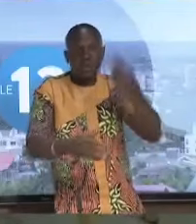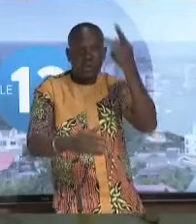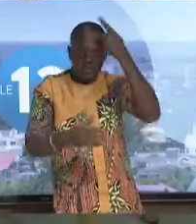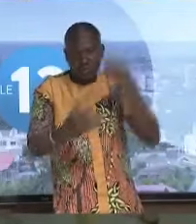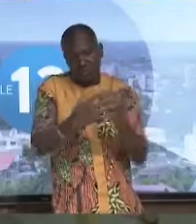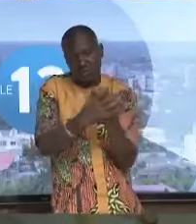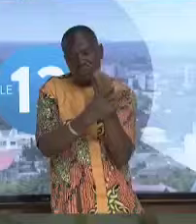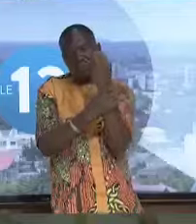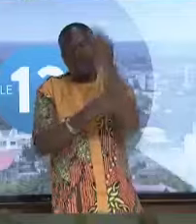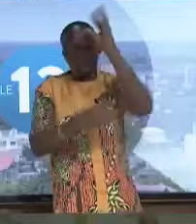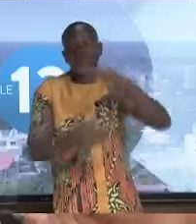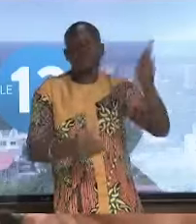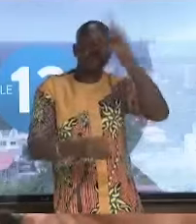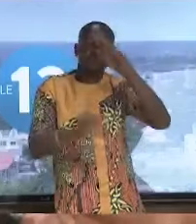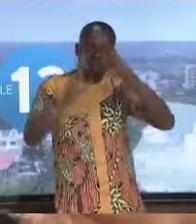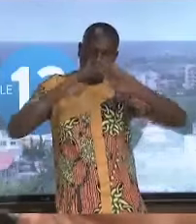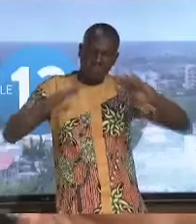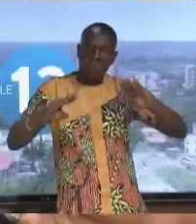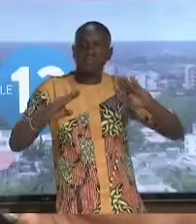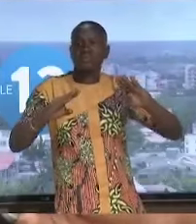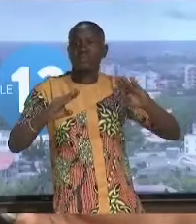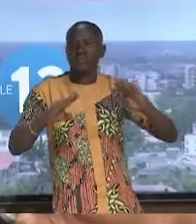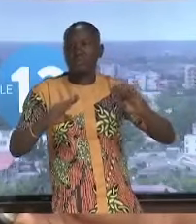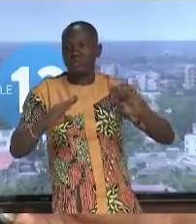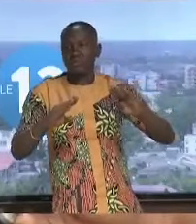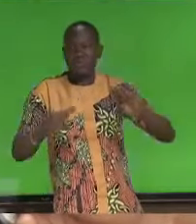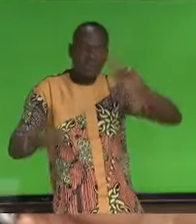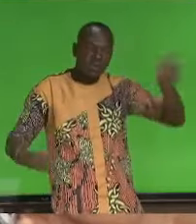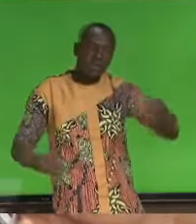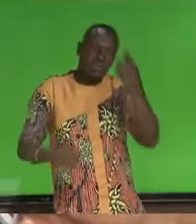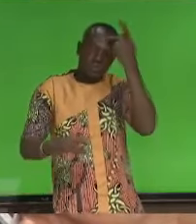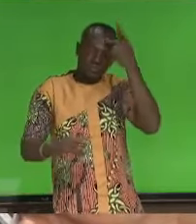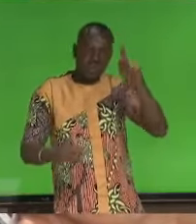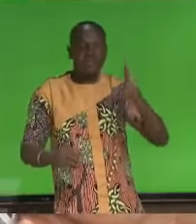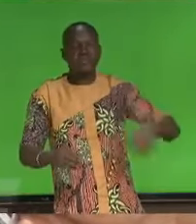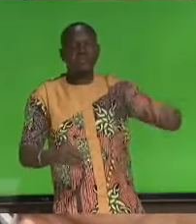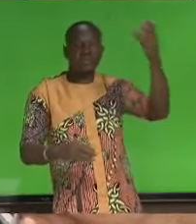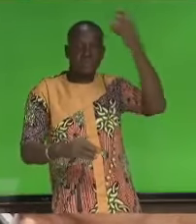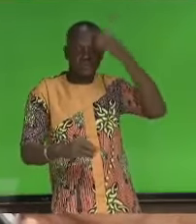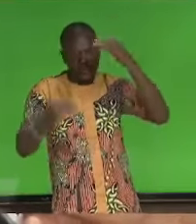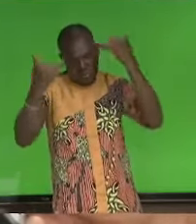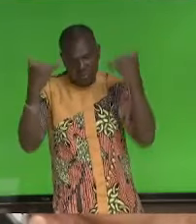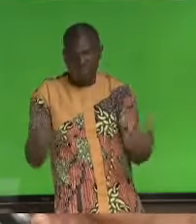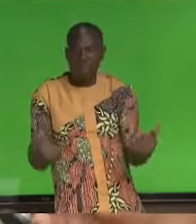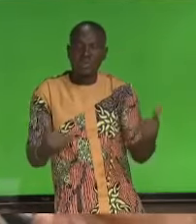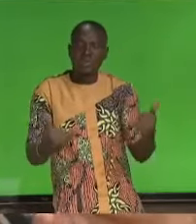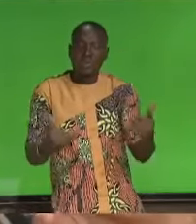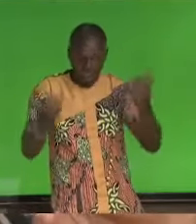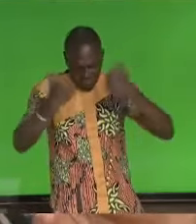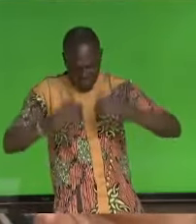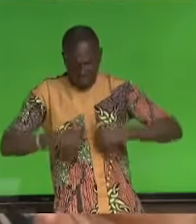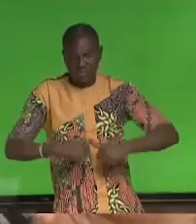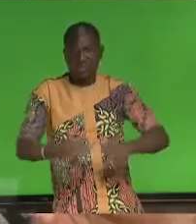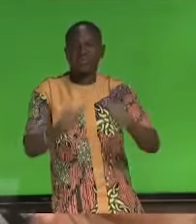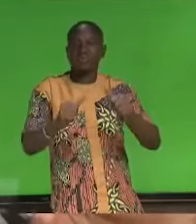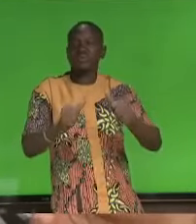de l'activité minière. Avec la politique du gouvernement actuel que nous sommes en train de suivre,